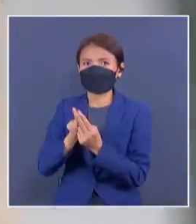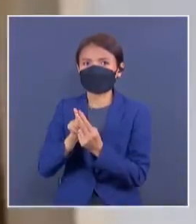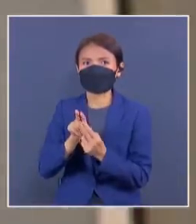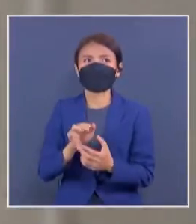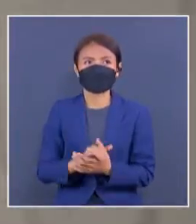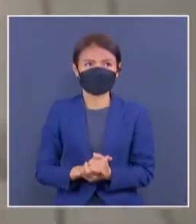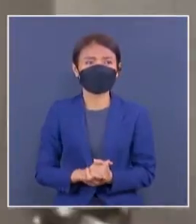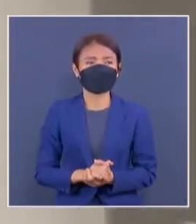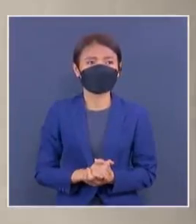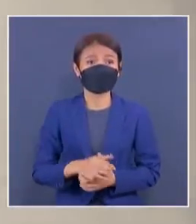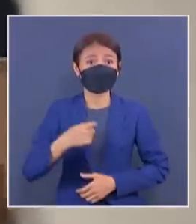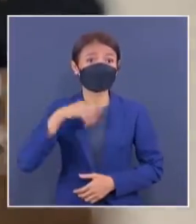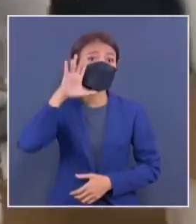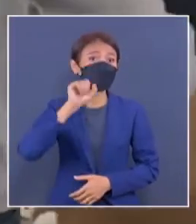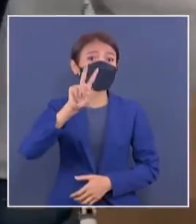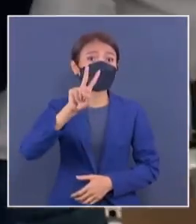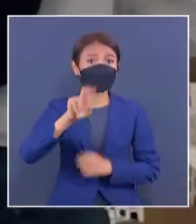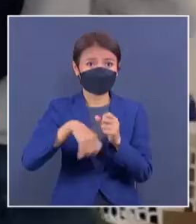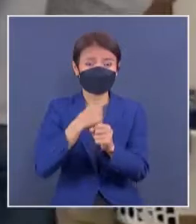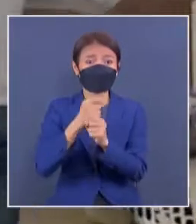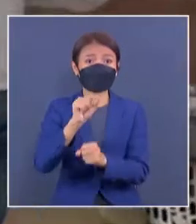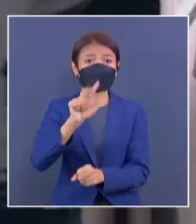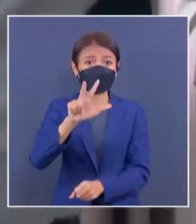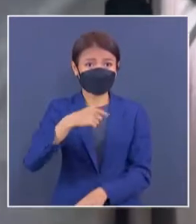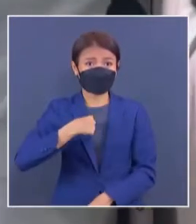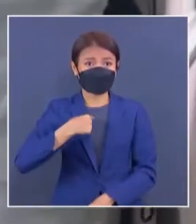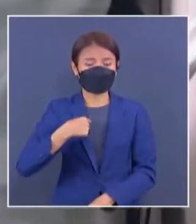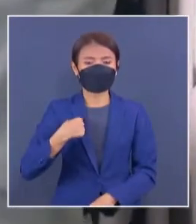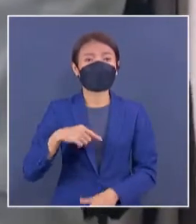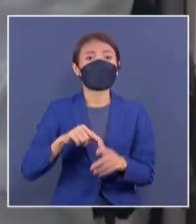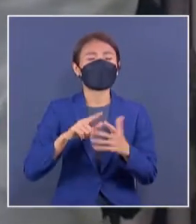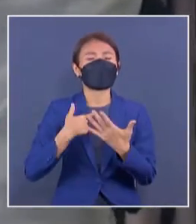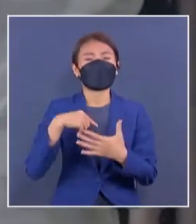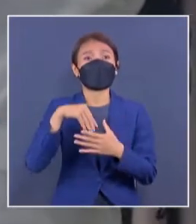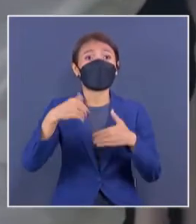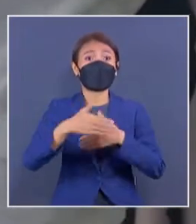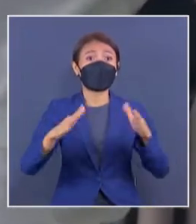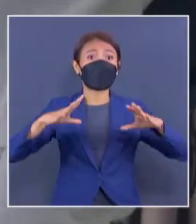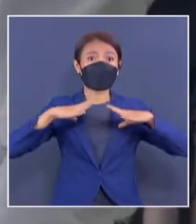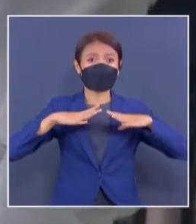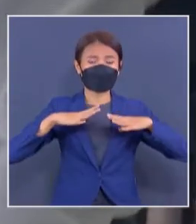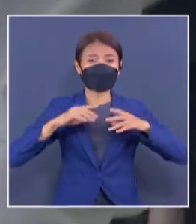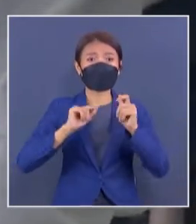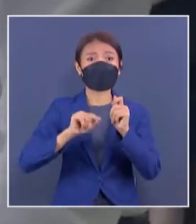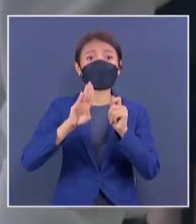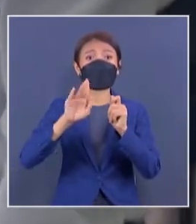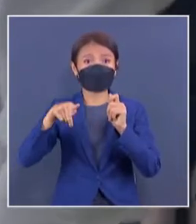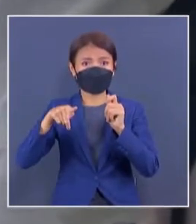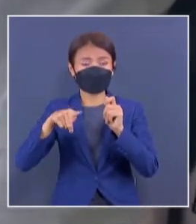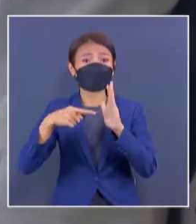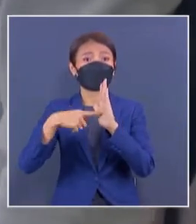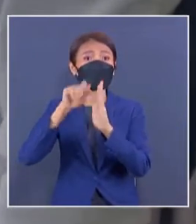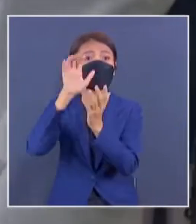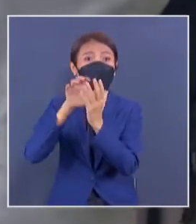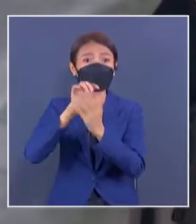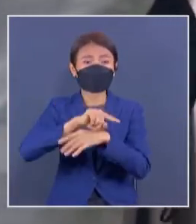ผู้เสียหายเป็นสาวประเภท2วัย23ปีครับอยู่ที่หอพักแห่งหนึ่งย่านบางพลีสมุทรปราการนะครับในคืนมันเกิดเหตุ11เมษายนเนี่ยช่วงตีส